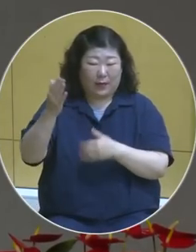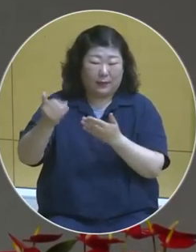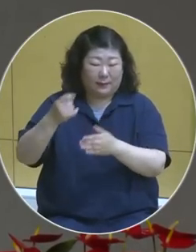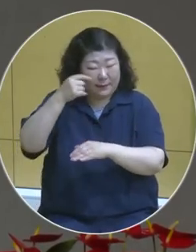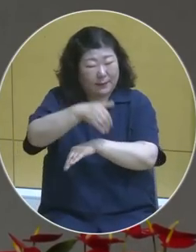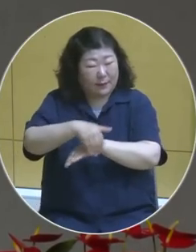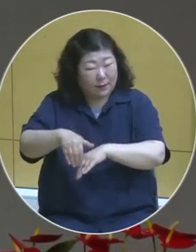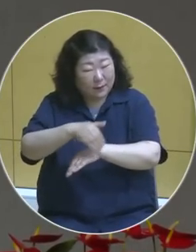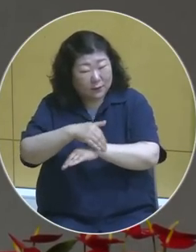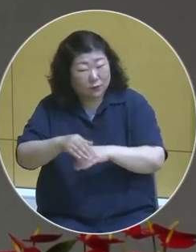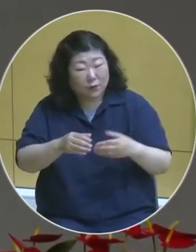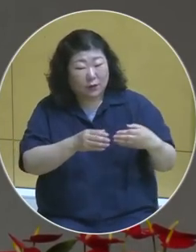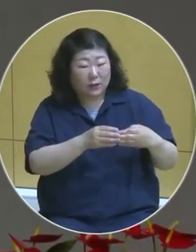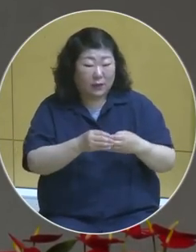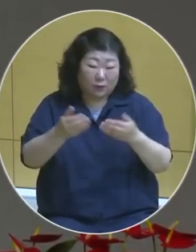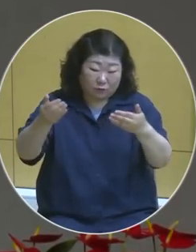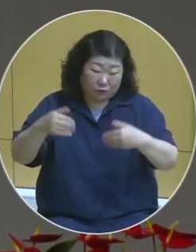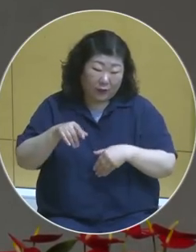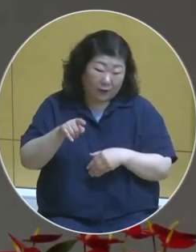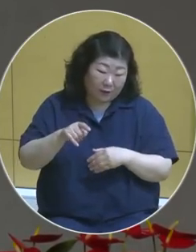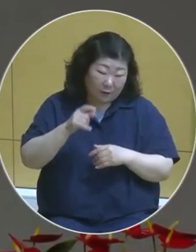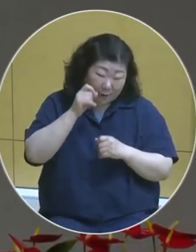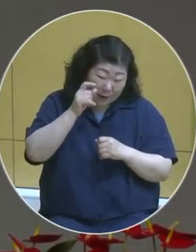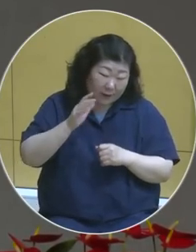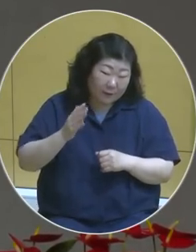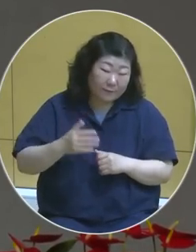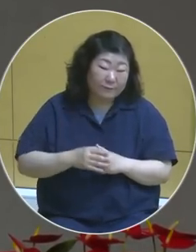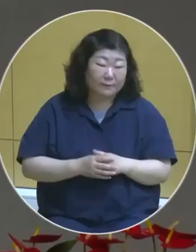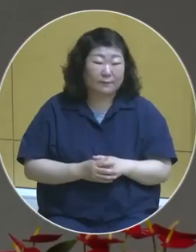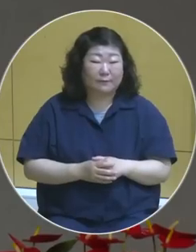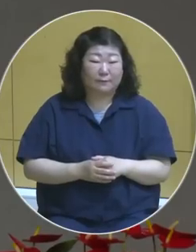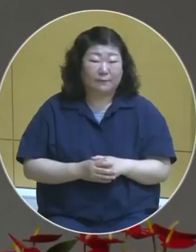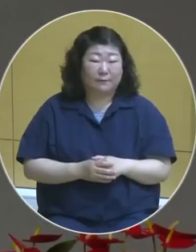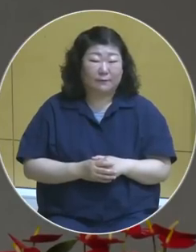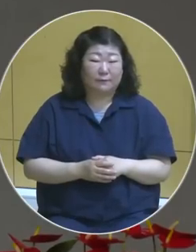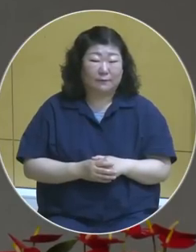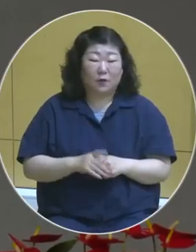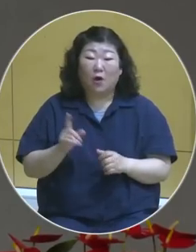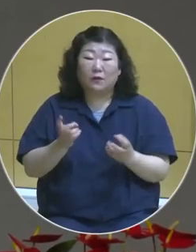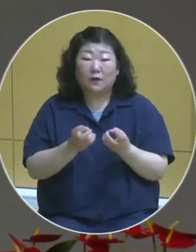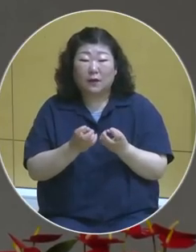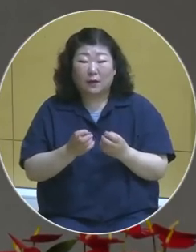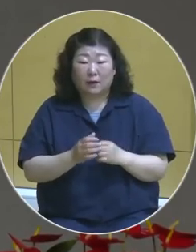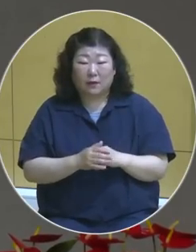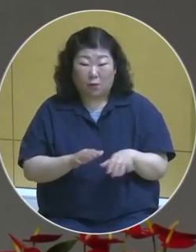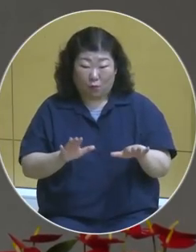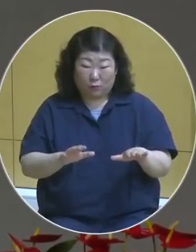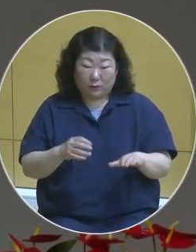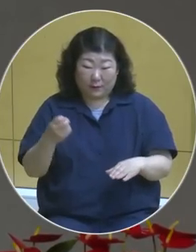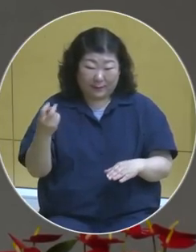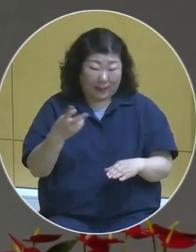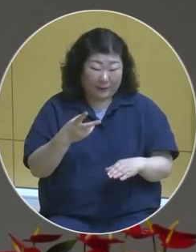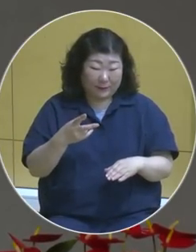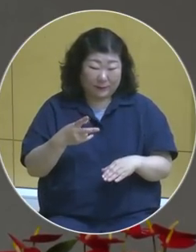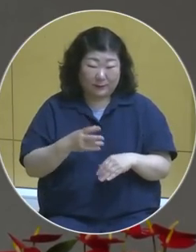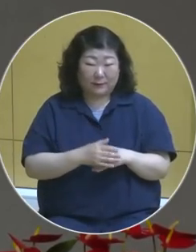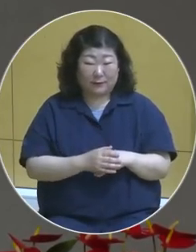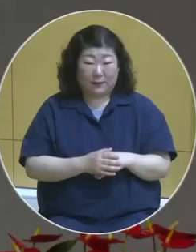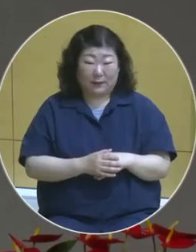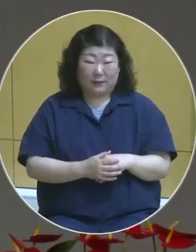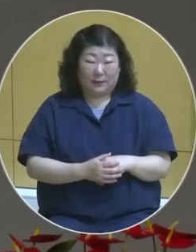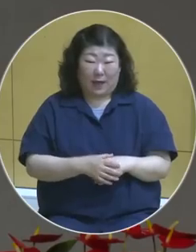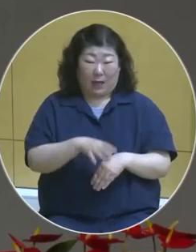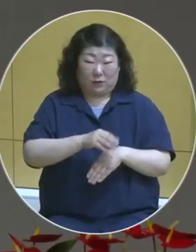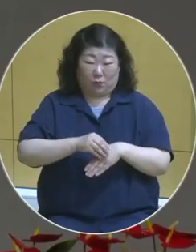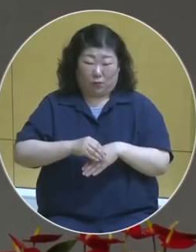기도하도록 인도하셨다는 것을 깨닫게 됩니다. 그렇다면 어떻게 될까요? 오늘 다시 적용하셔야 됩니다. 오늘 우리가 기도할 때